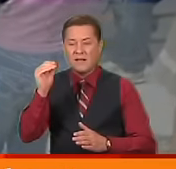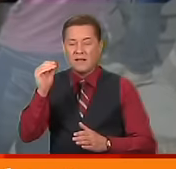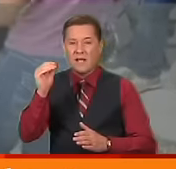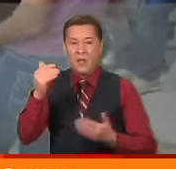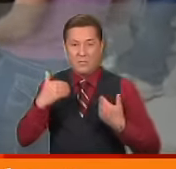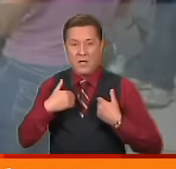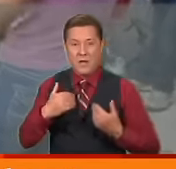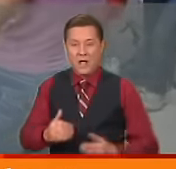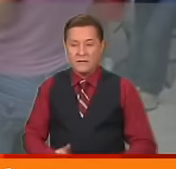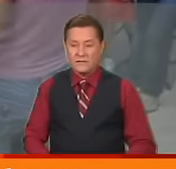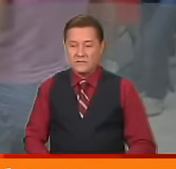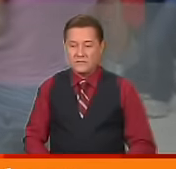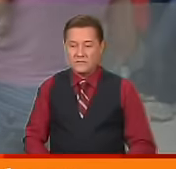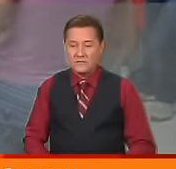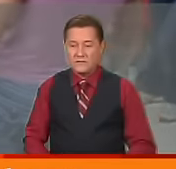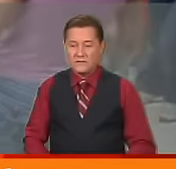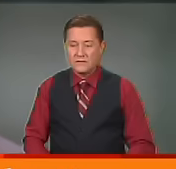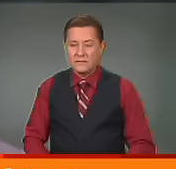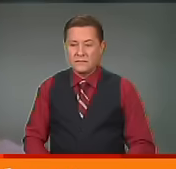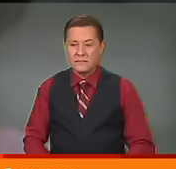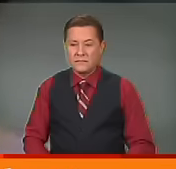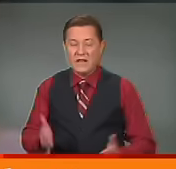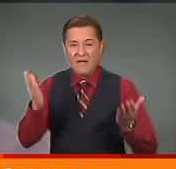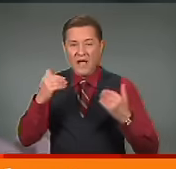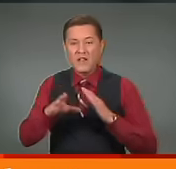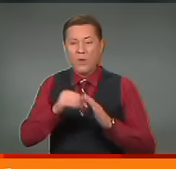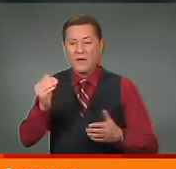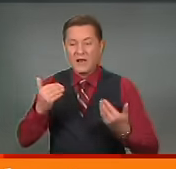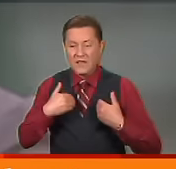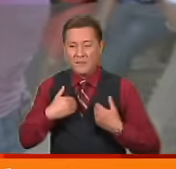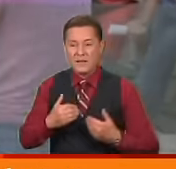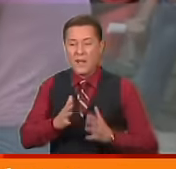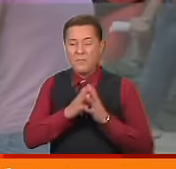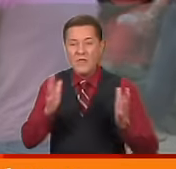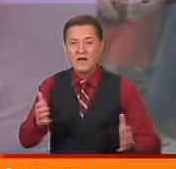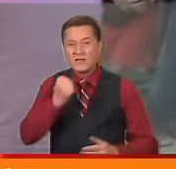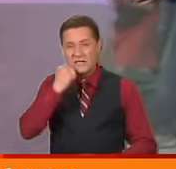мене. Давайте оберемо мене головою зборів. Більшість, ура, спасибо.